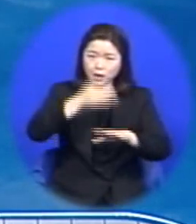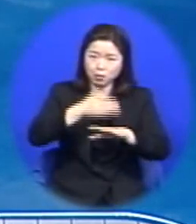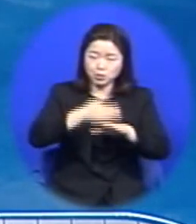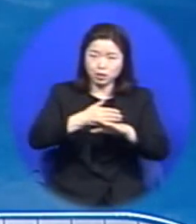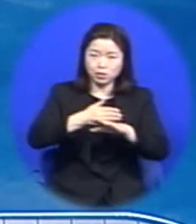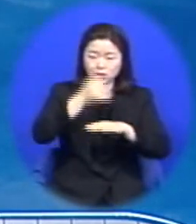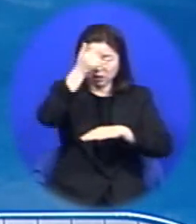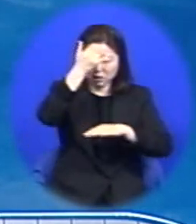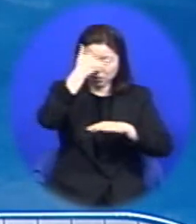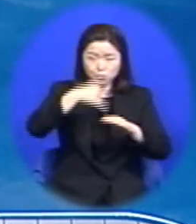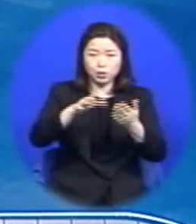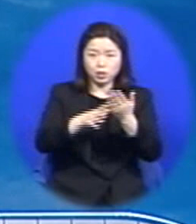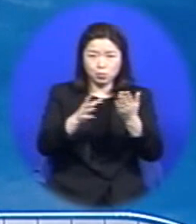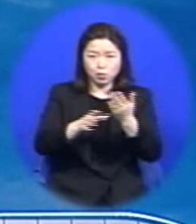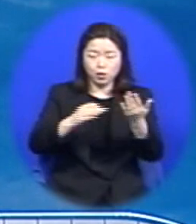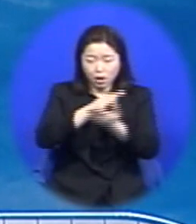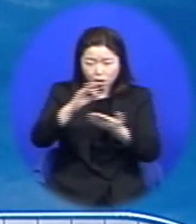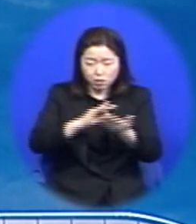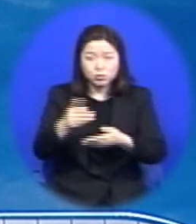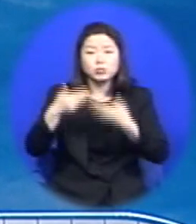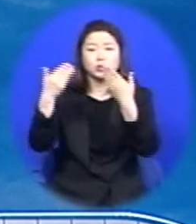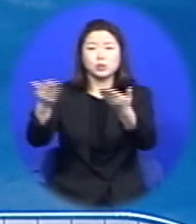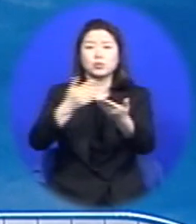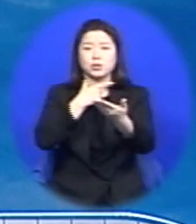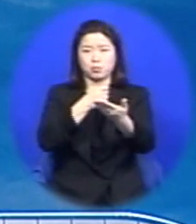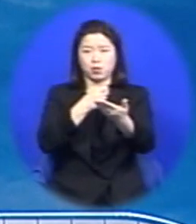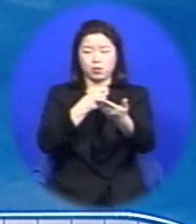싶어서 헌금하고 싶어서